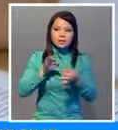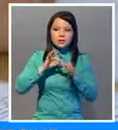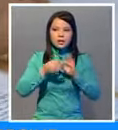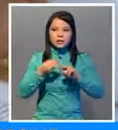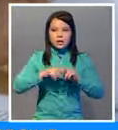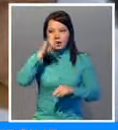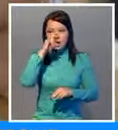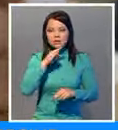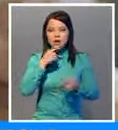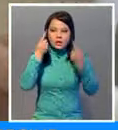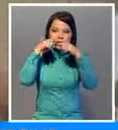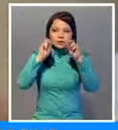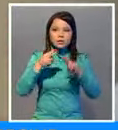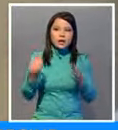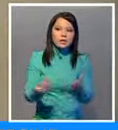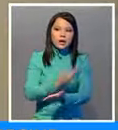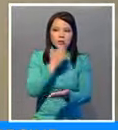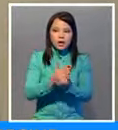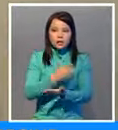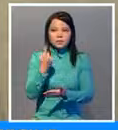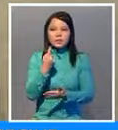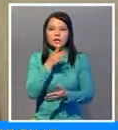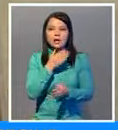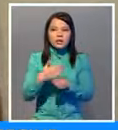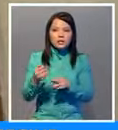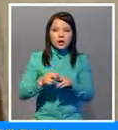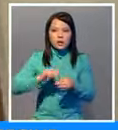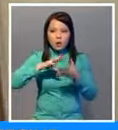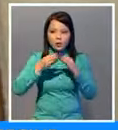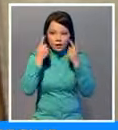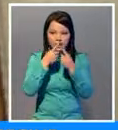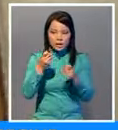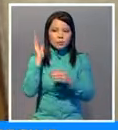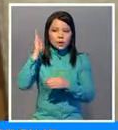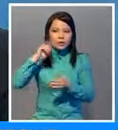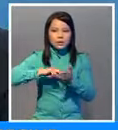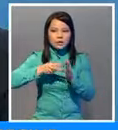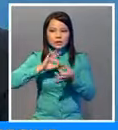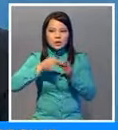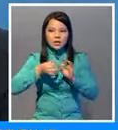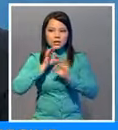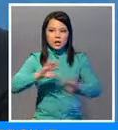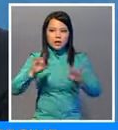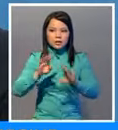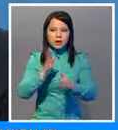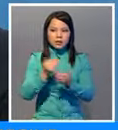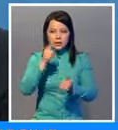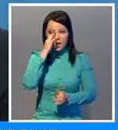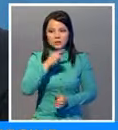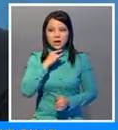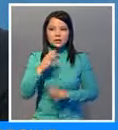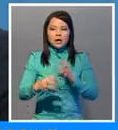Сондай-ақ Қазақстанда индустрияландырудың бірінші кезеңінің қорытындылары мен келесі кезеңінің перспективаларын байыптады. Олар Қазақстанның